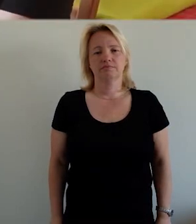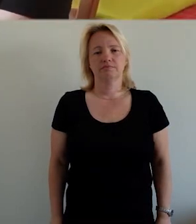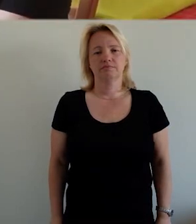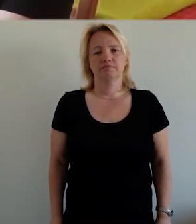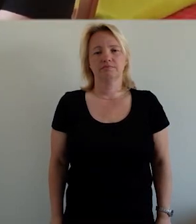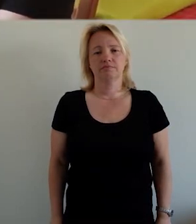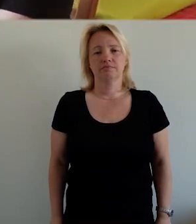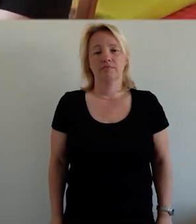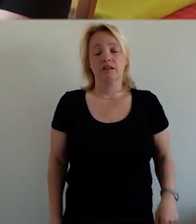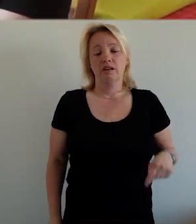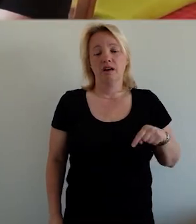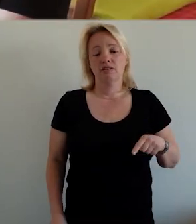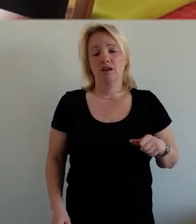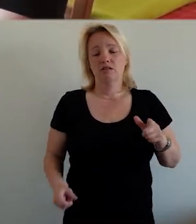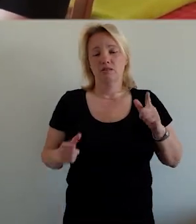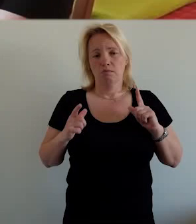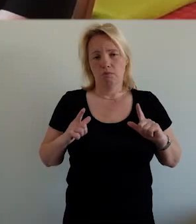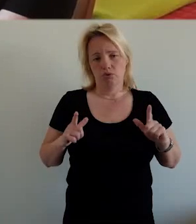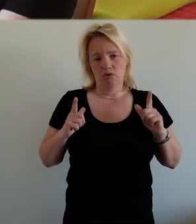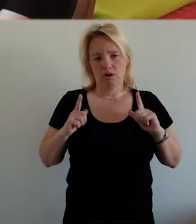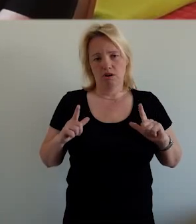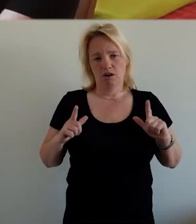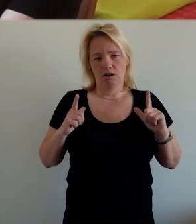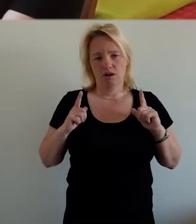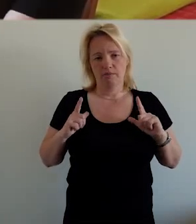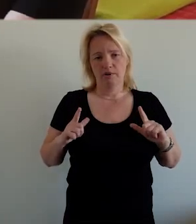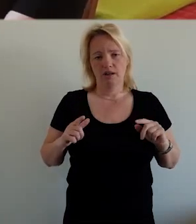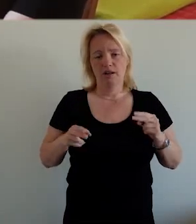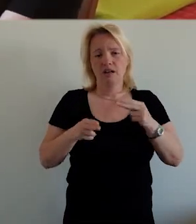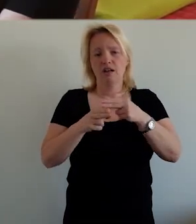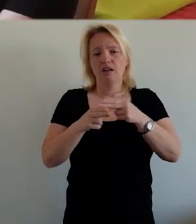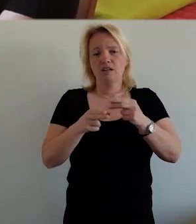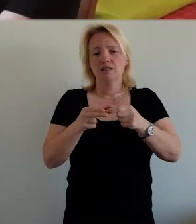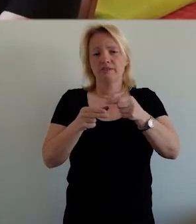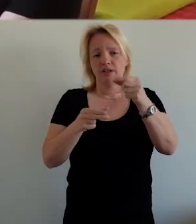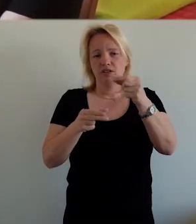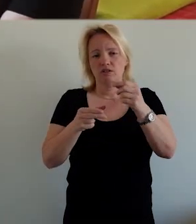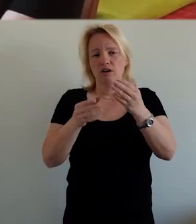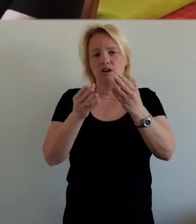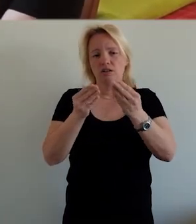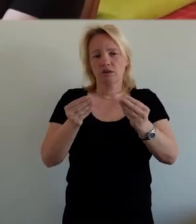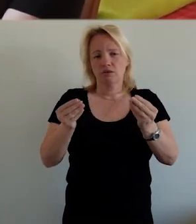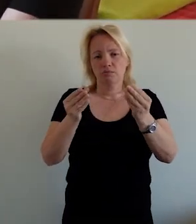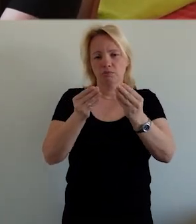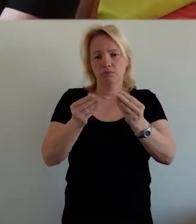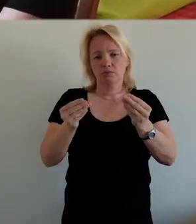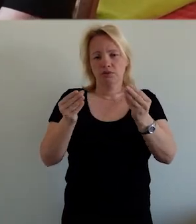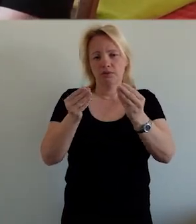Teď musíme chvilku počkat, než se nám rozpustí vosk.